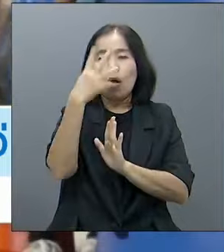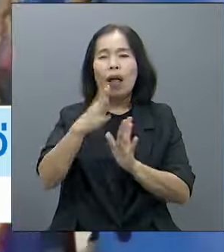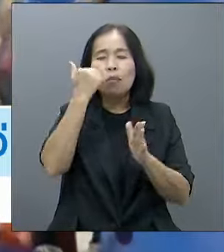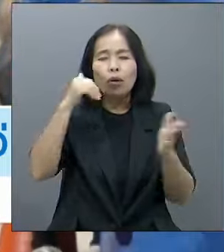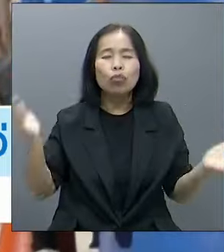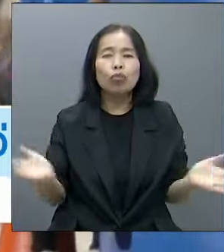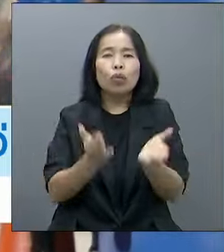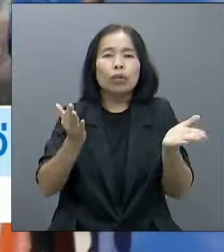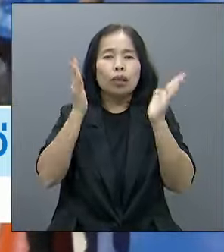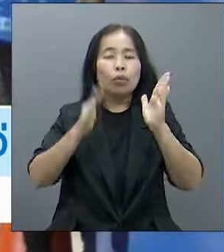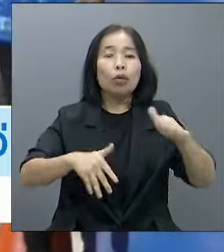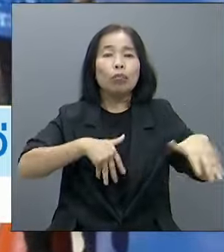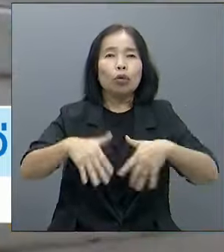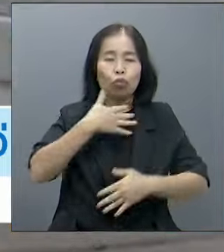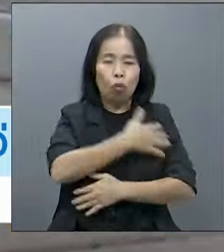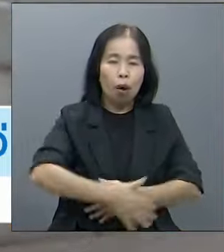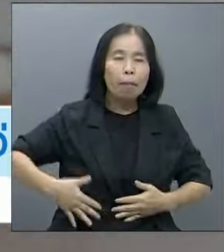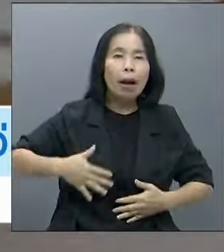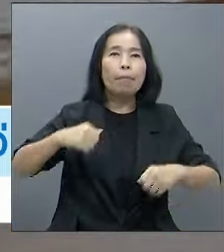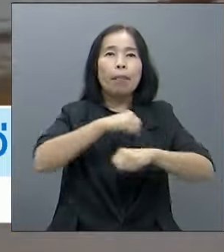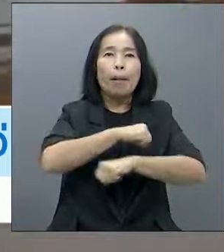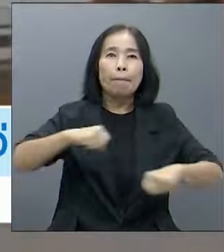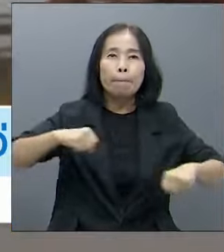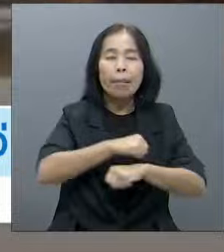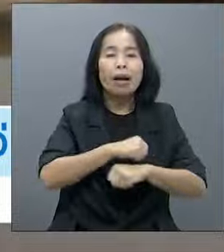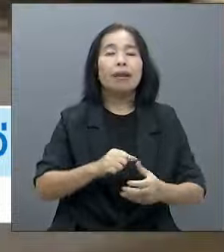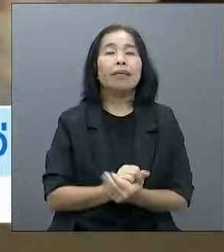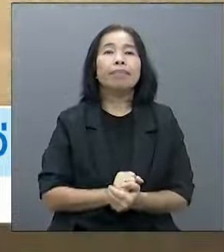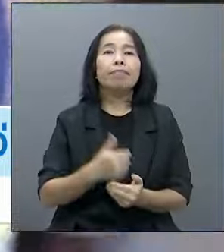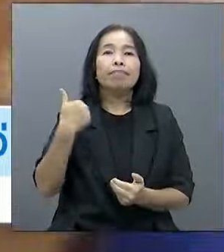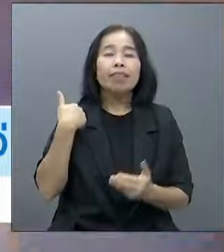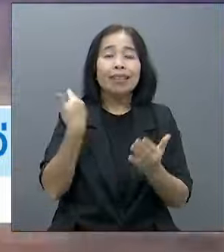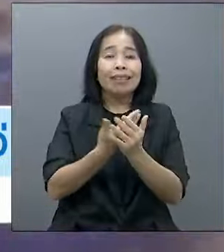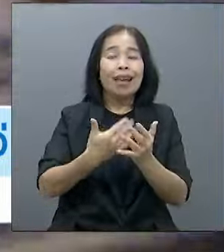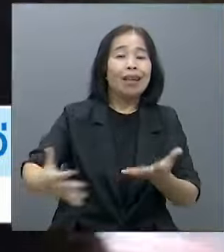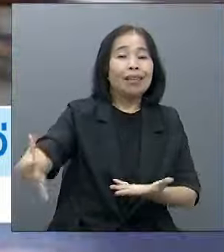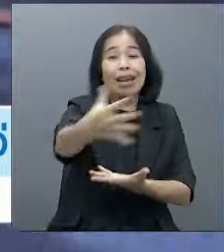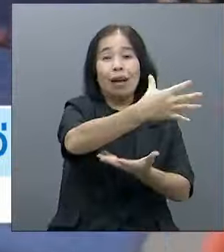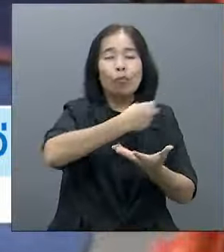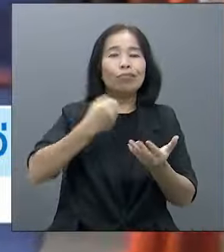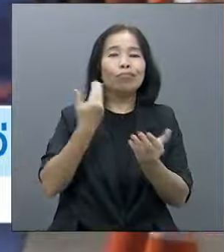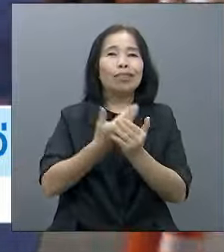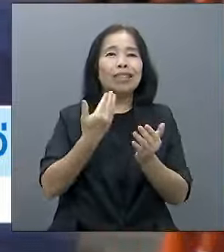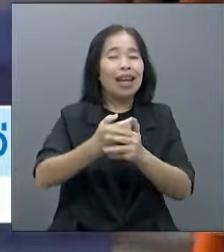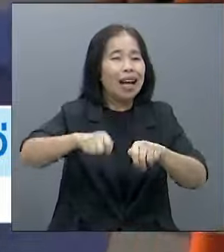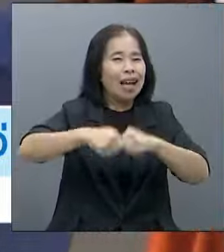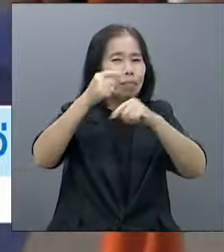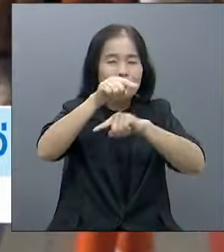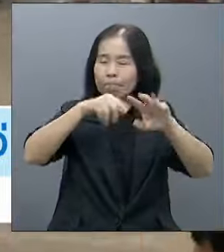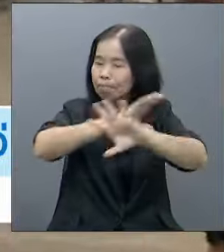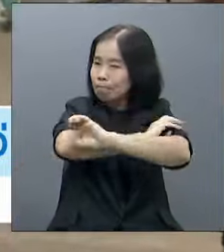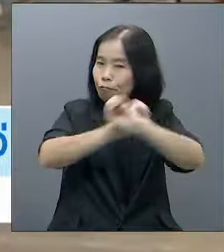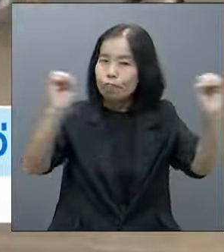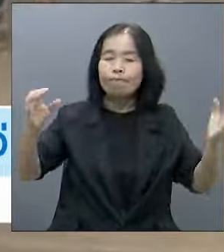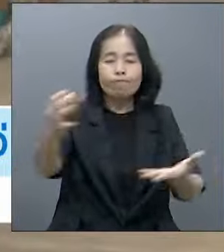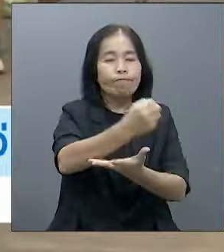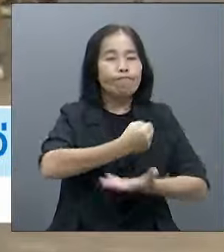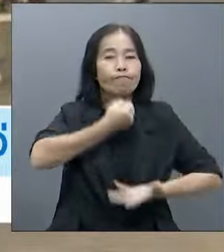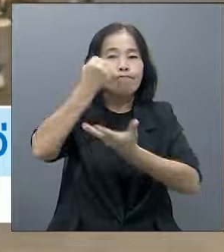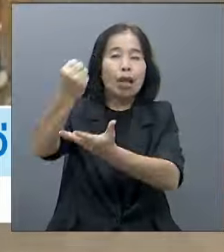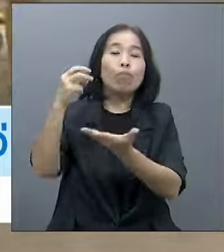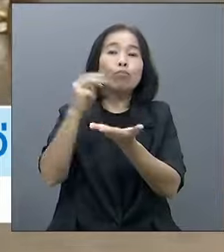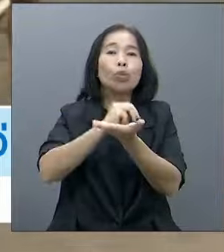นดูแลสุขภาพด้วยการออกกำลังกายอย่างที่บอกนะคะว่ารายได้ทั้งหมดเนี่ยไม่หักค่าใช้จ่ายสักบาทเดียวค่ะมอบให้กับมูลนิธิสร้างร